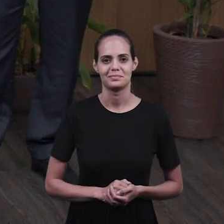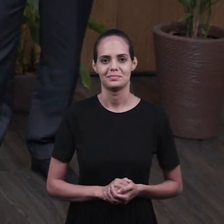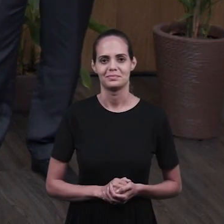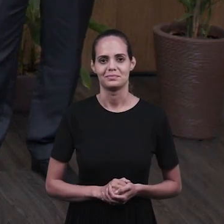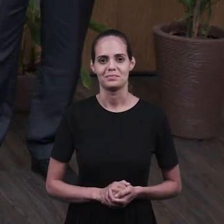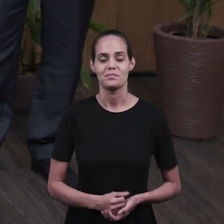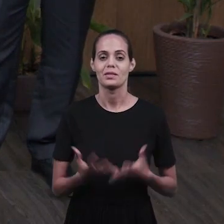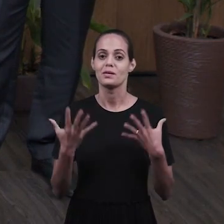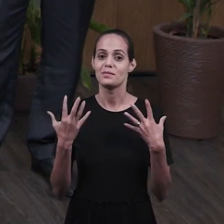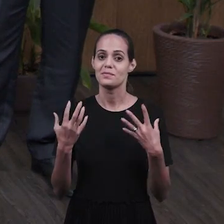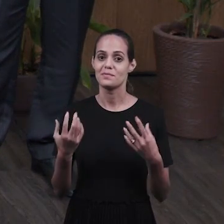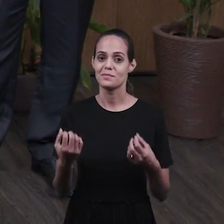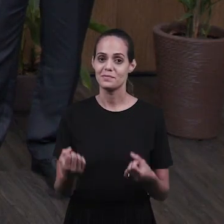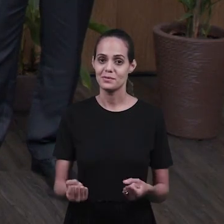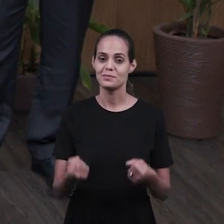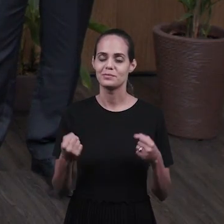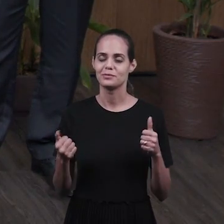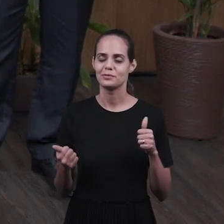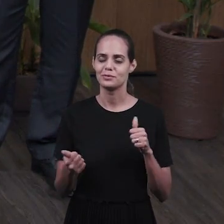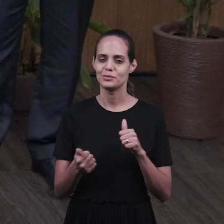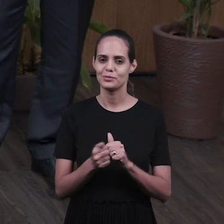Et nous allons ensuite